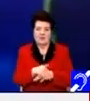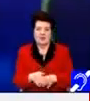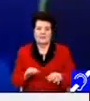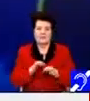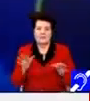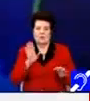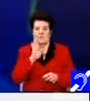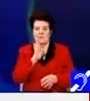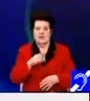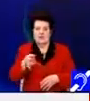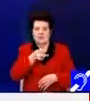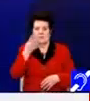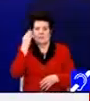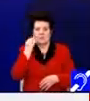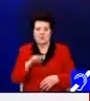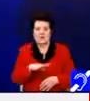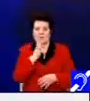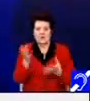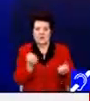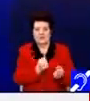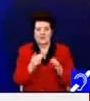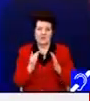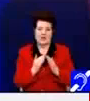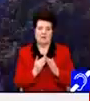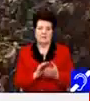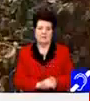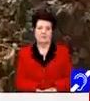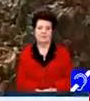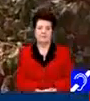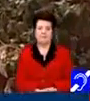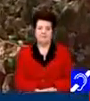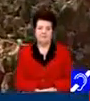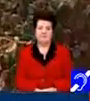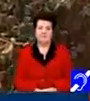Ziua Femeii în Republica Moldova, unde au fost primiți ca acasă.